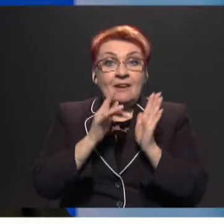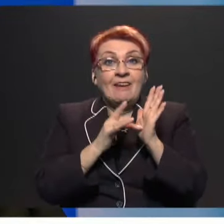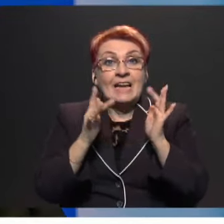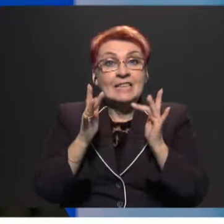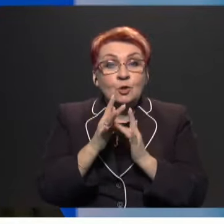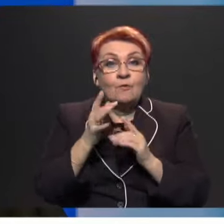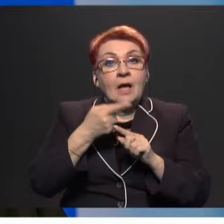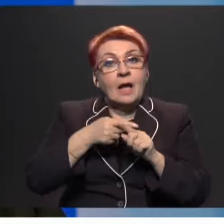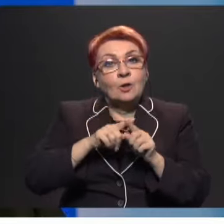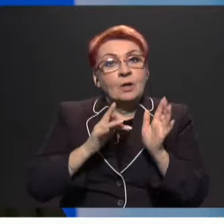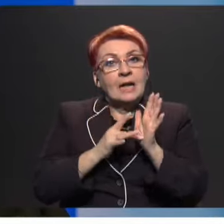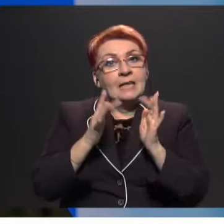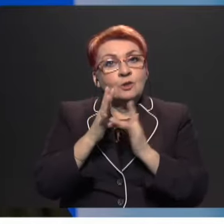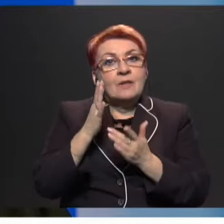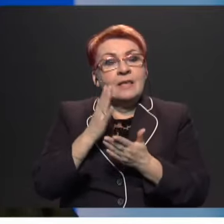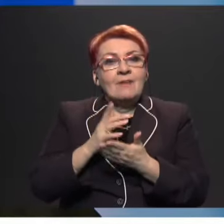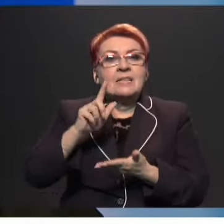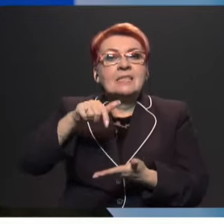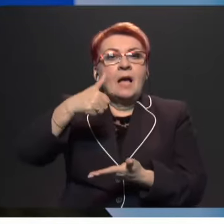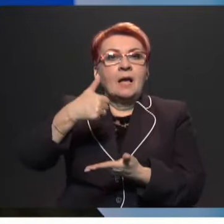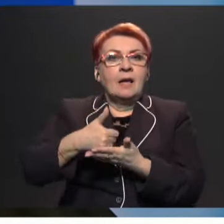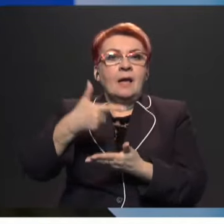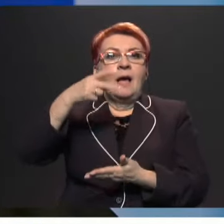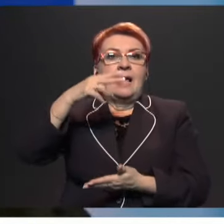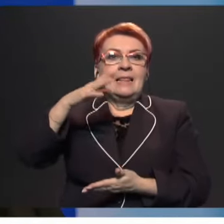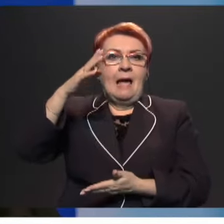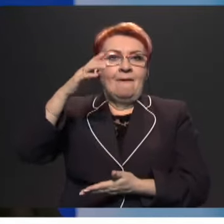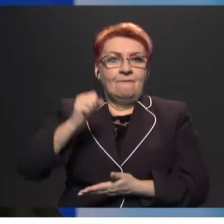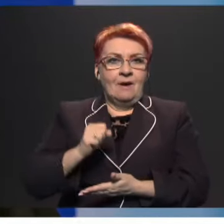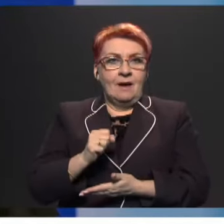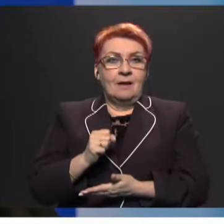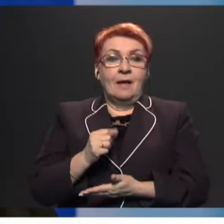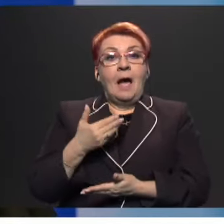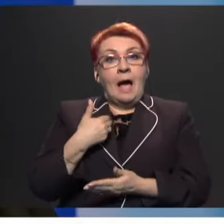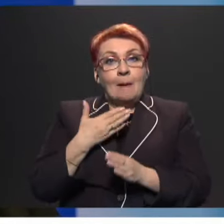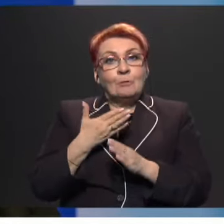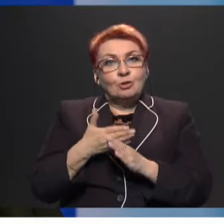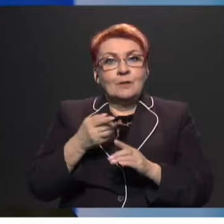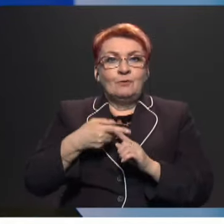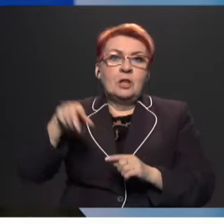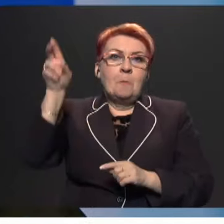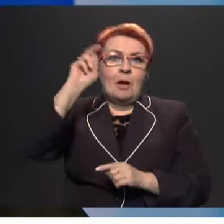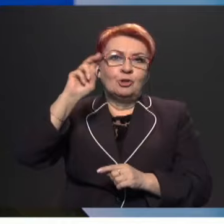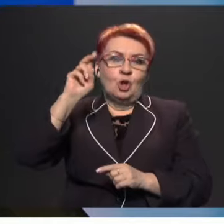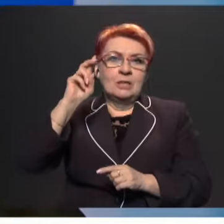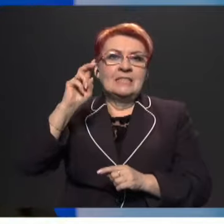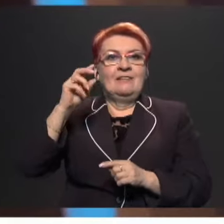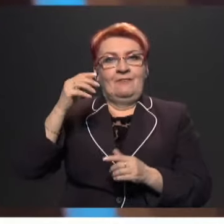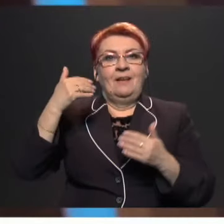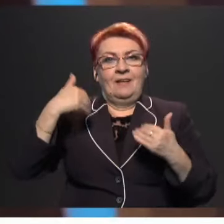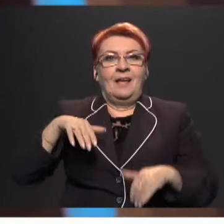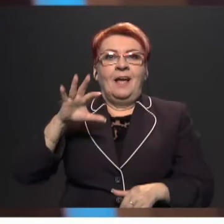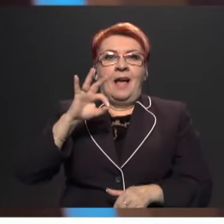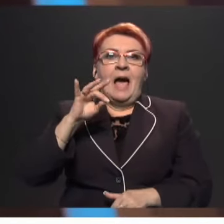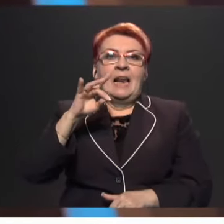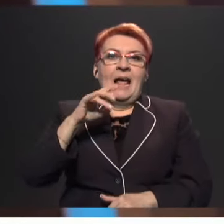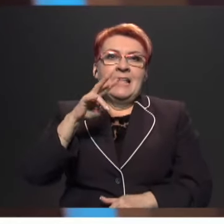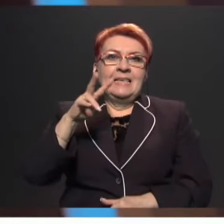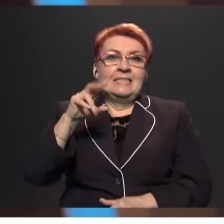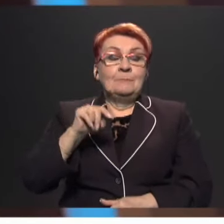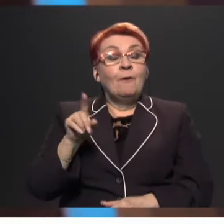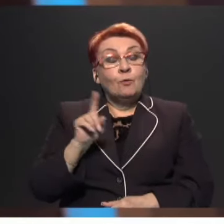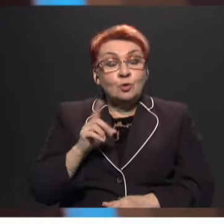которой Христос является глава. Вот, и мы становимся частью вот этого божественного организма. Так что вот это вот все самое важное, что мы должны знать